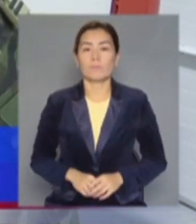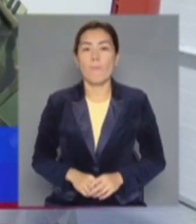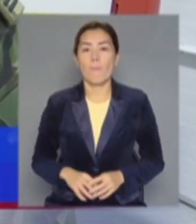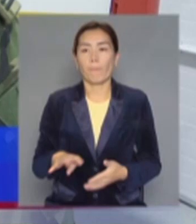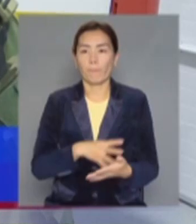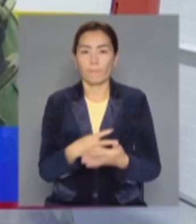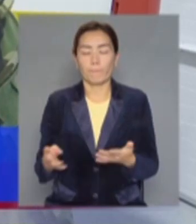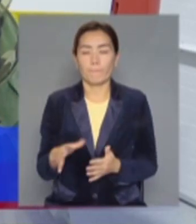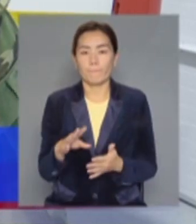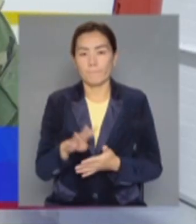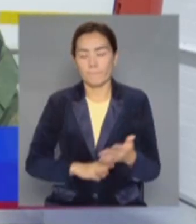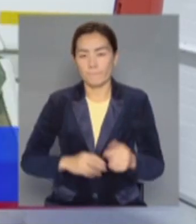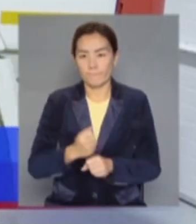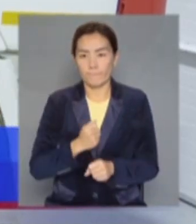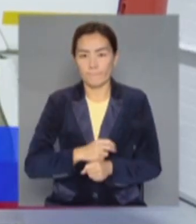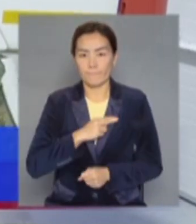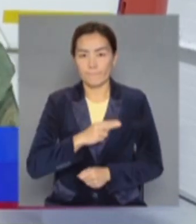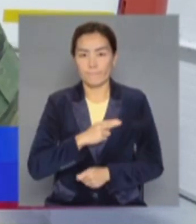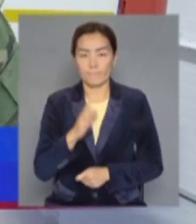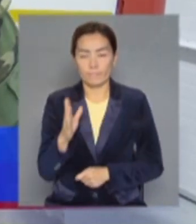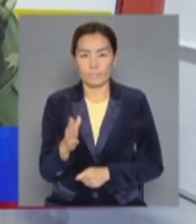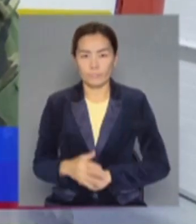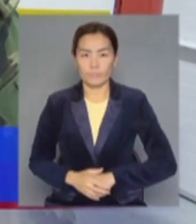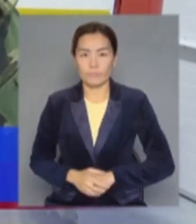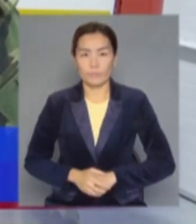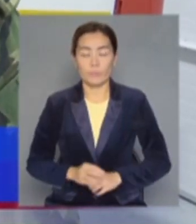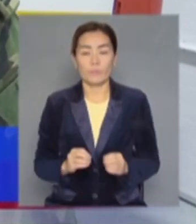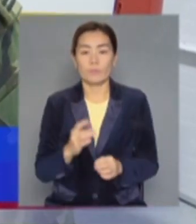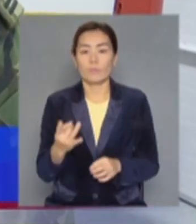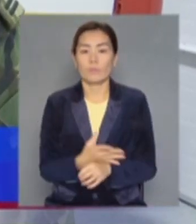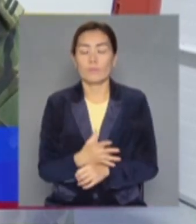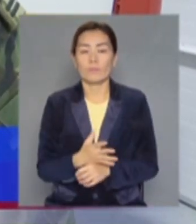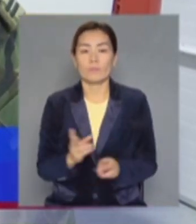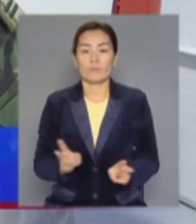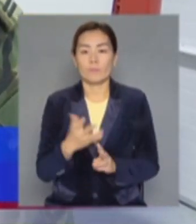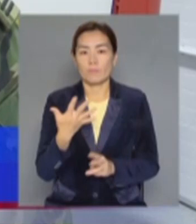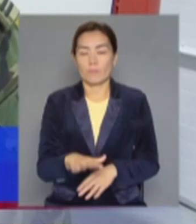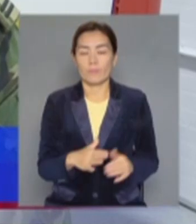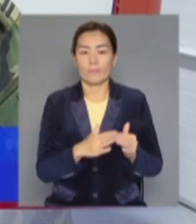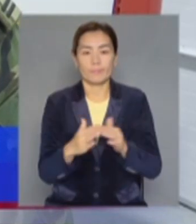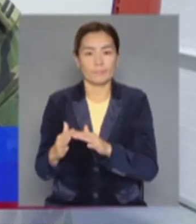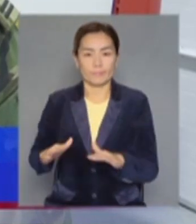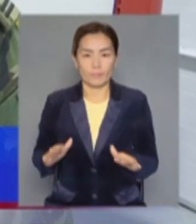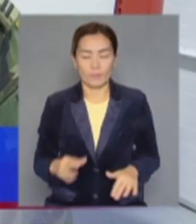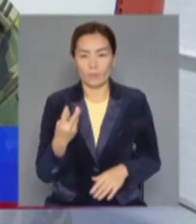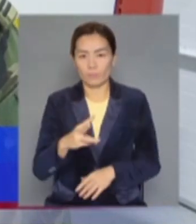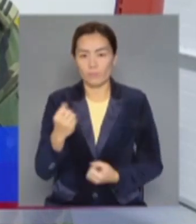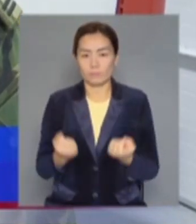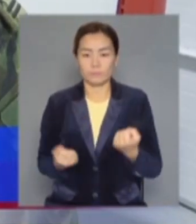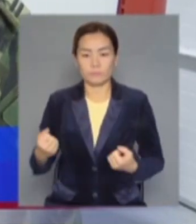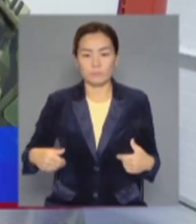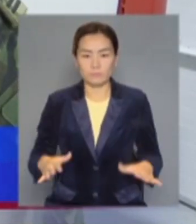кестеге сай шұғылы саны деген 10 рет өртке шықтық. Оның ішінде 5 тұрғын үйде, осының 3